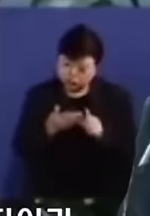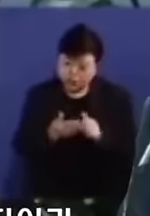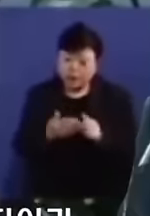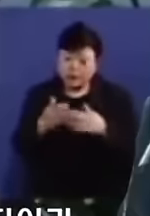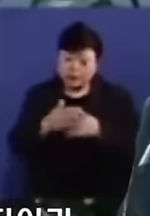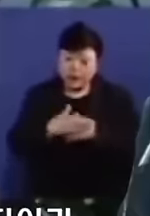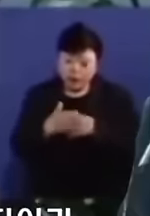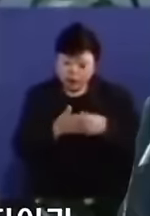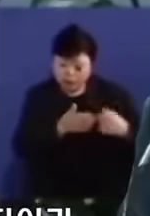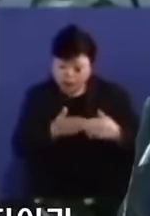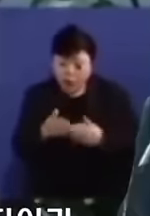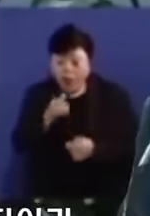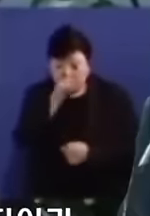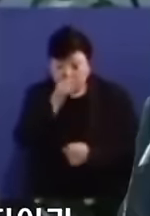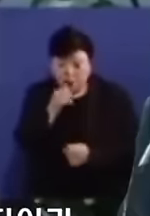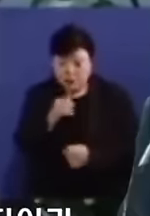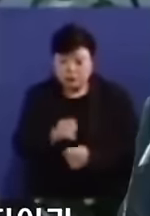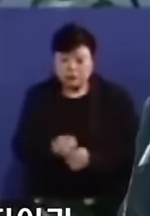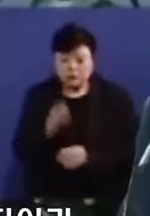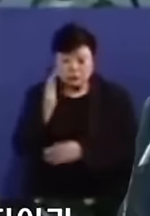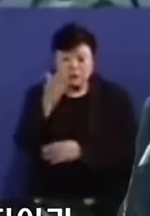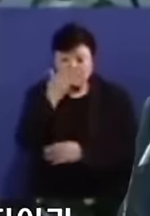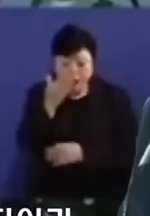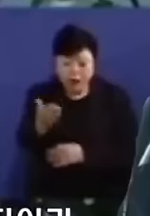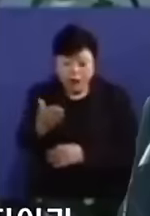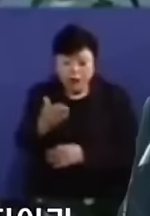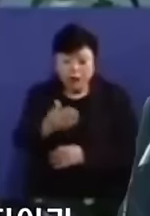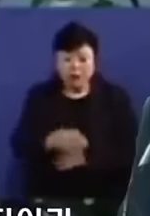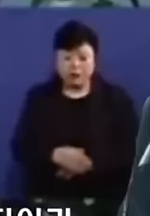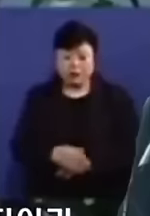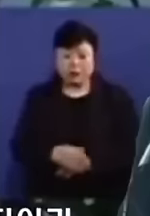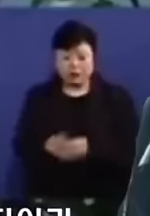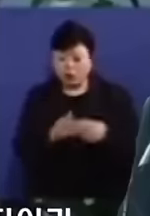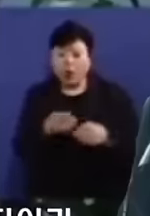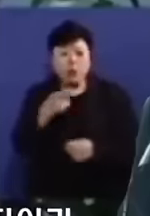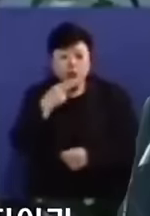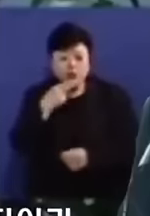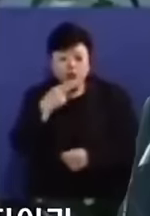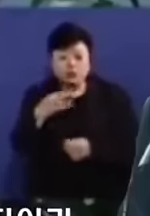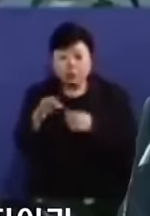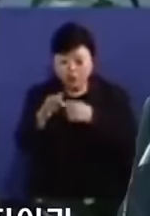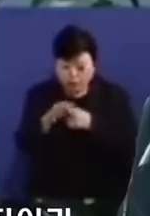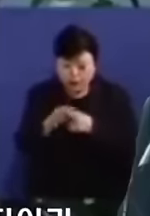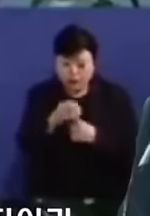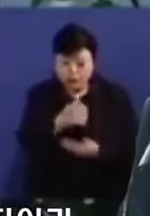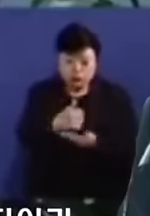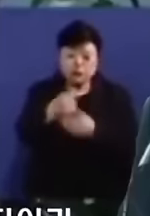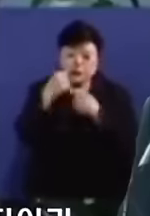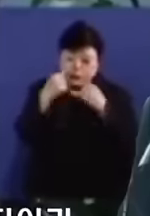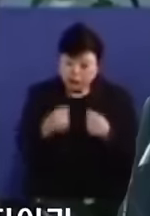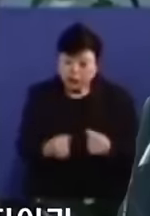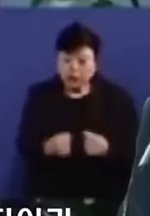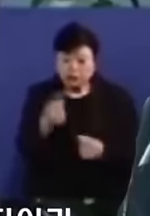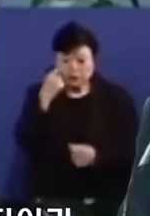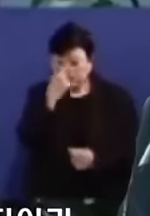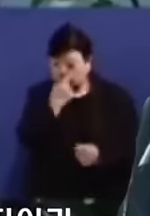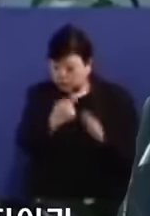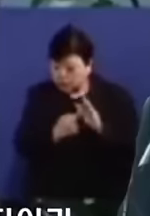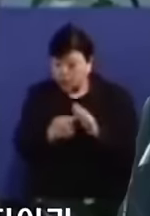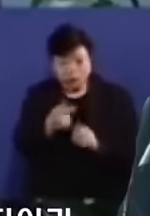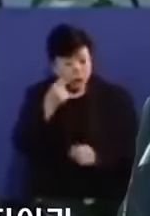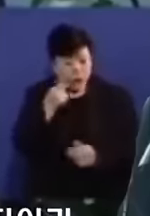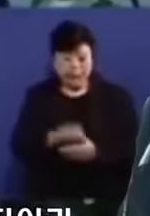내가 체험한 것이 있어야 증거할 수 있는 것입니다. 내가 아무 체험도 못했으면 주님이 살아계신 것을 증거할 수